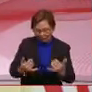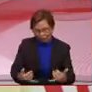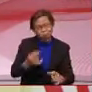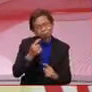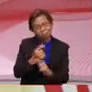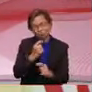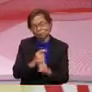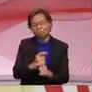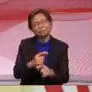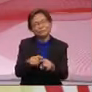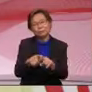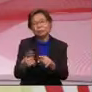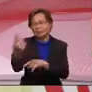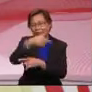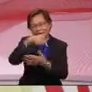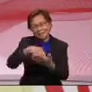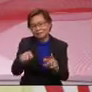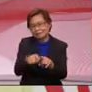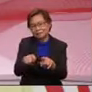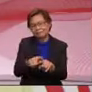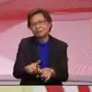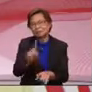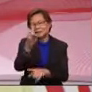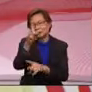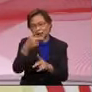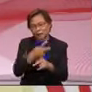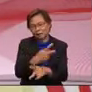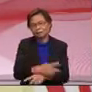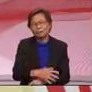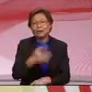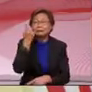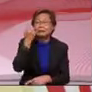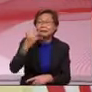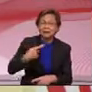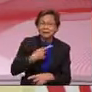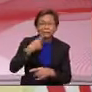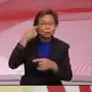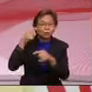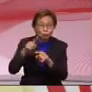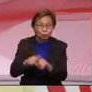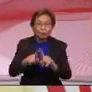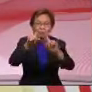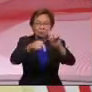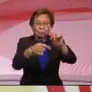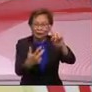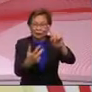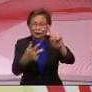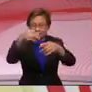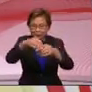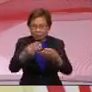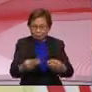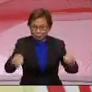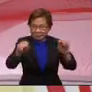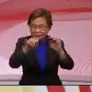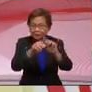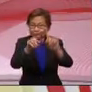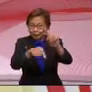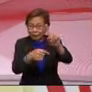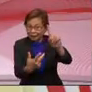masih kekal seperti hari ini. Cuma tadi kita bersetuju, selain daripada 1/3 di dalam masjid, kita